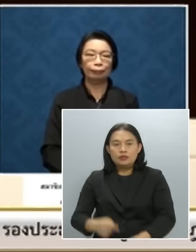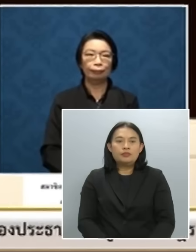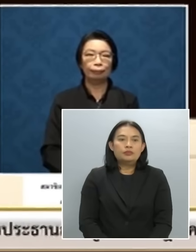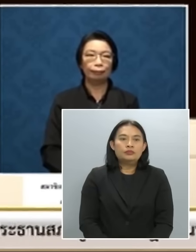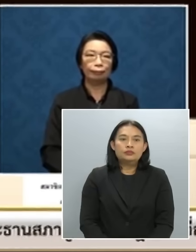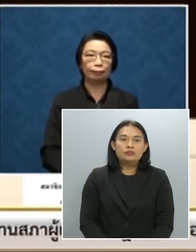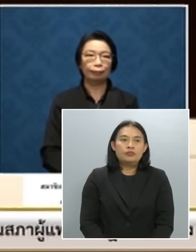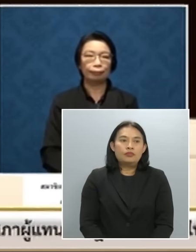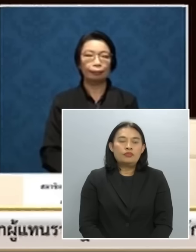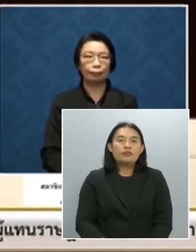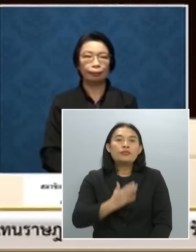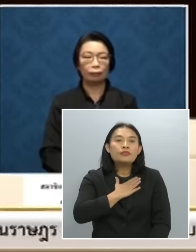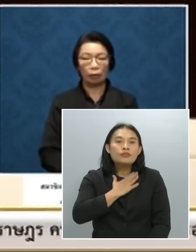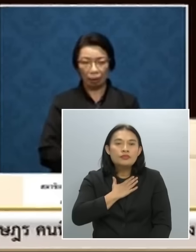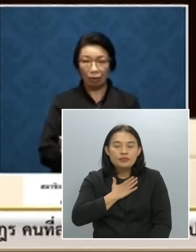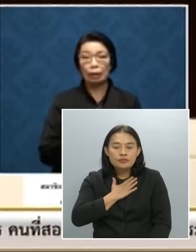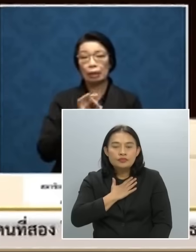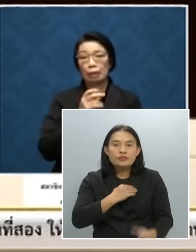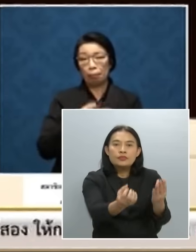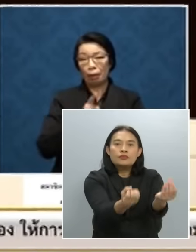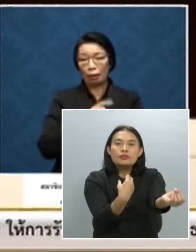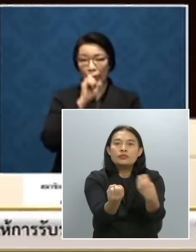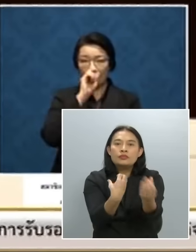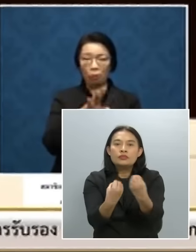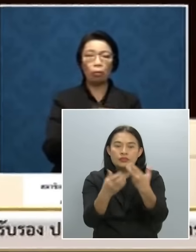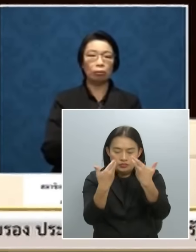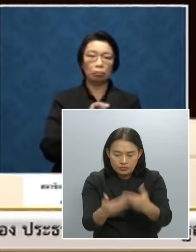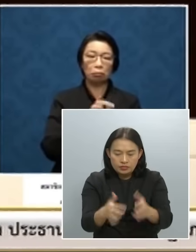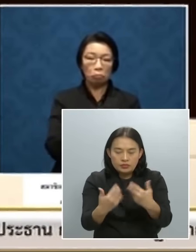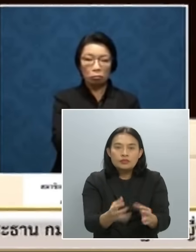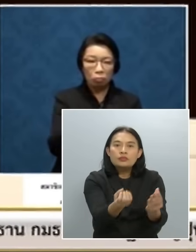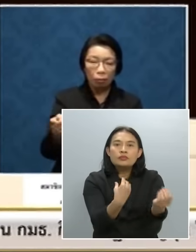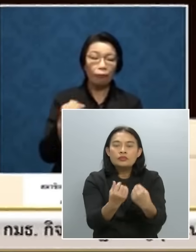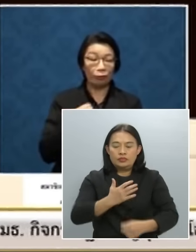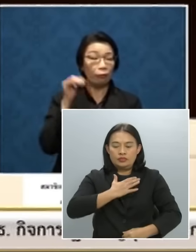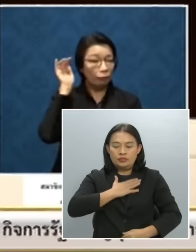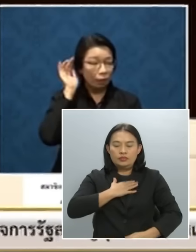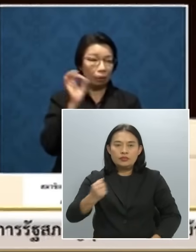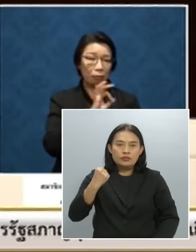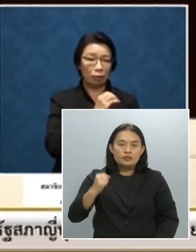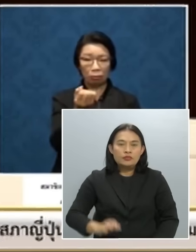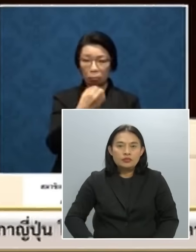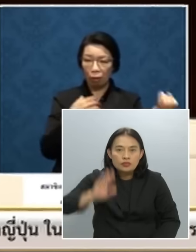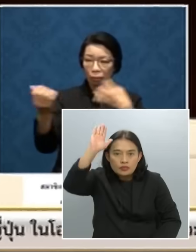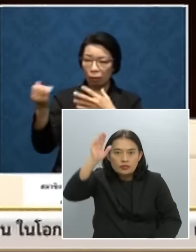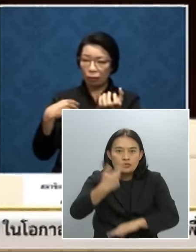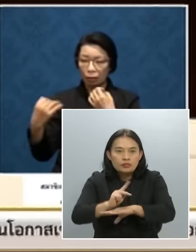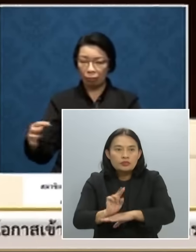ผมได้ฟังความคิดเห็นจากหลายๆฝ่ายแล้วผมขอใช้อำนาจขออนุญาตครับ